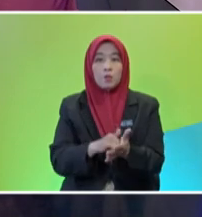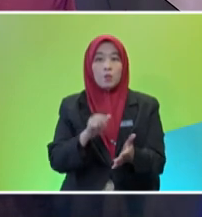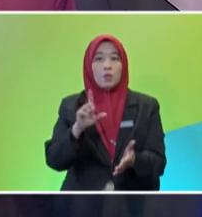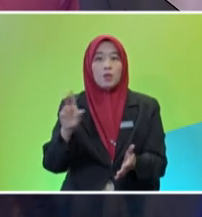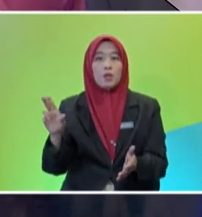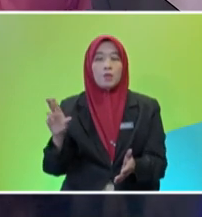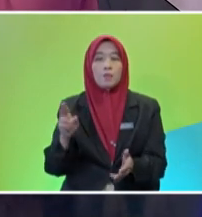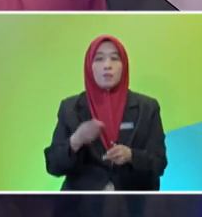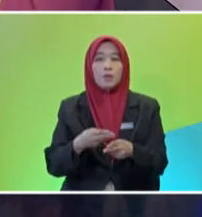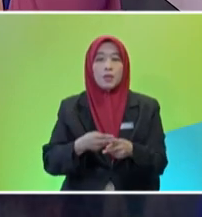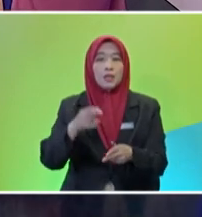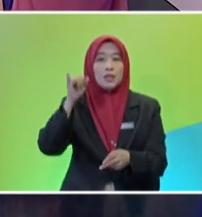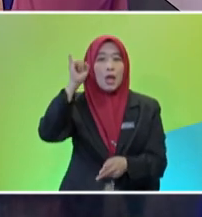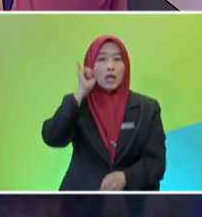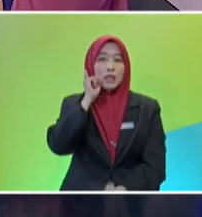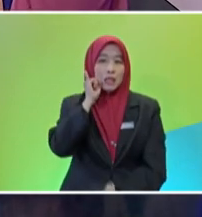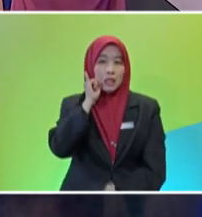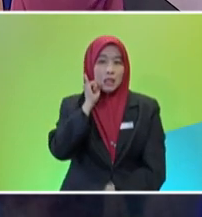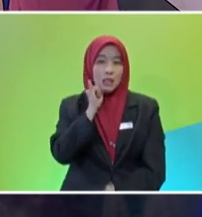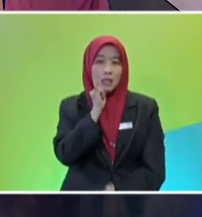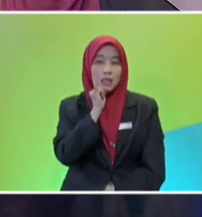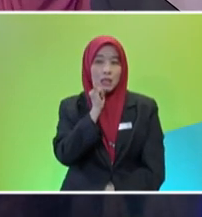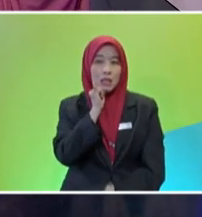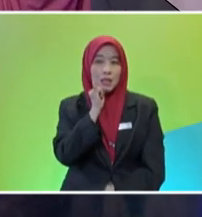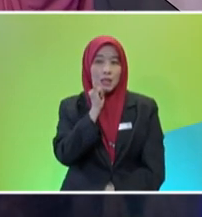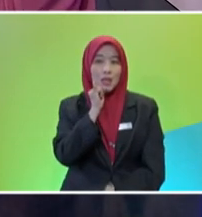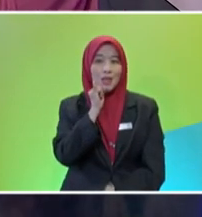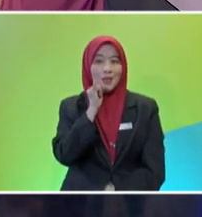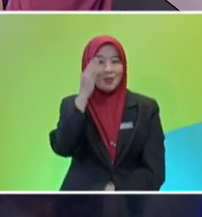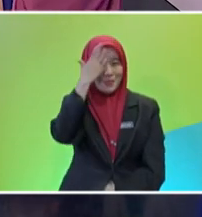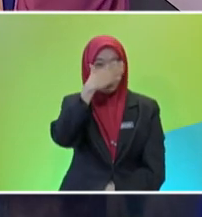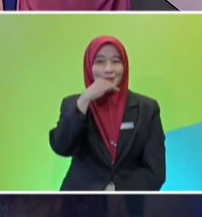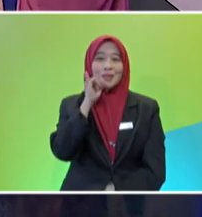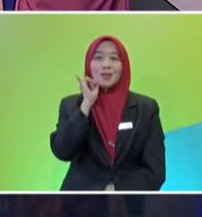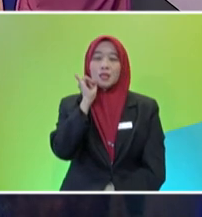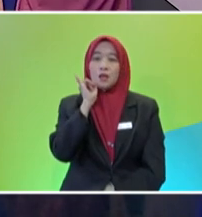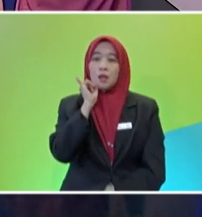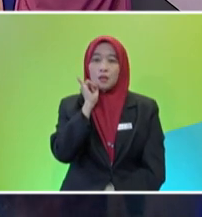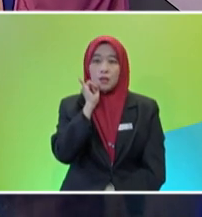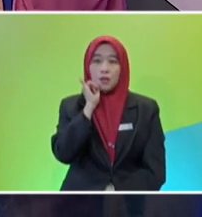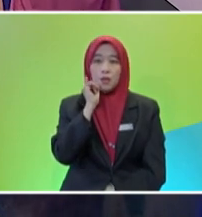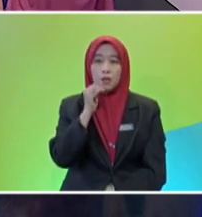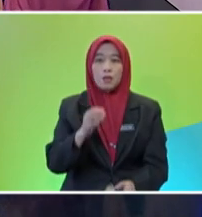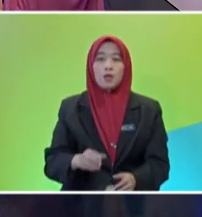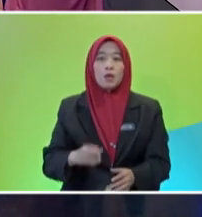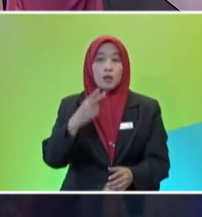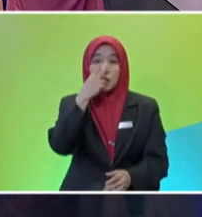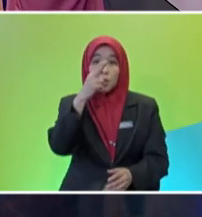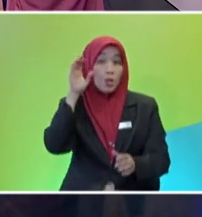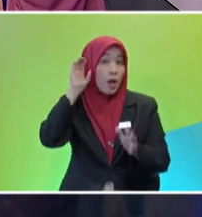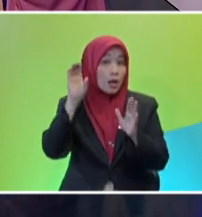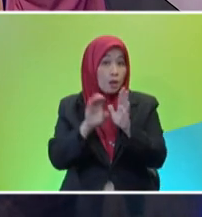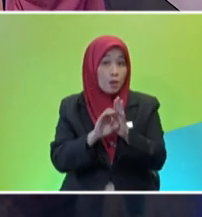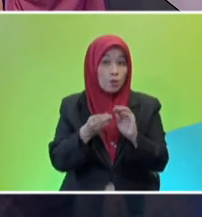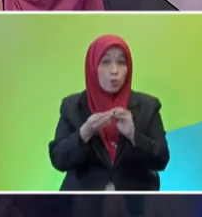Isha. Isha. Hai Isha. Okey. Isha, comelkan Isha. Comel. Irfan, cuba tengok gambar yang pertama. Irfan